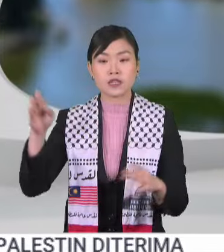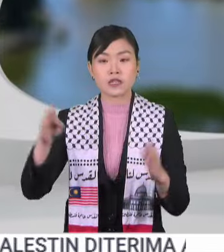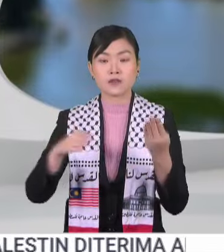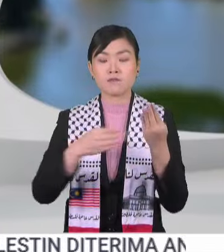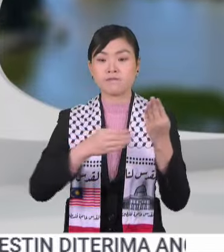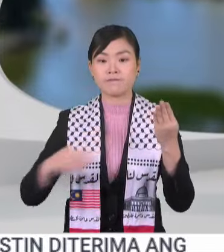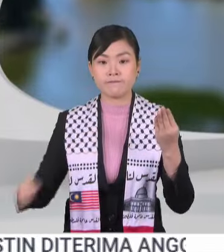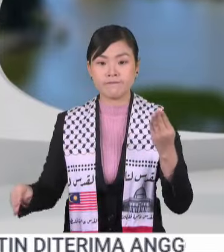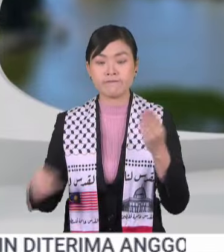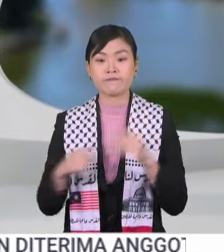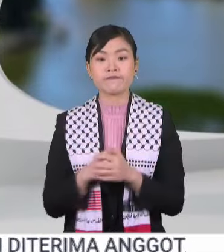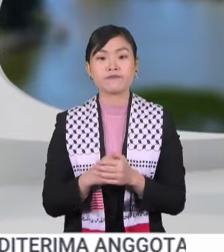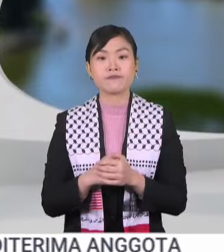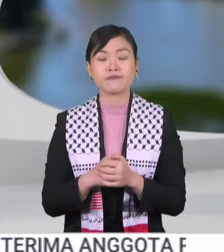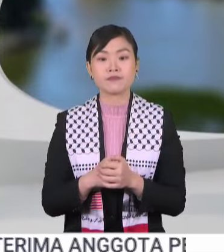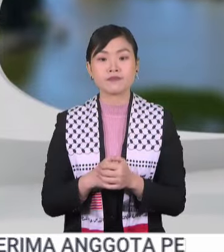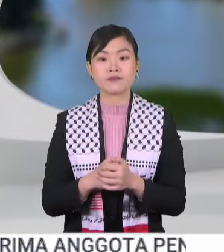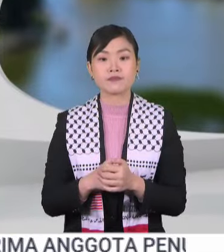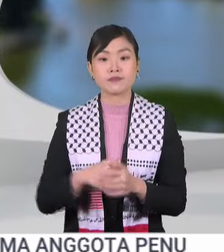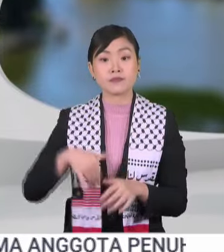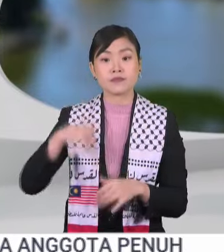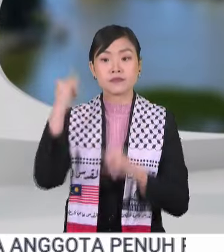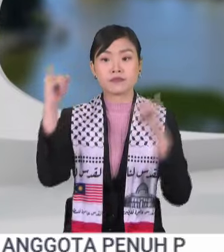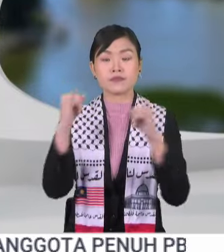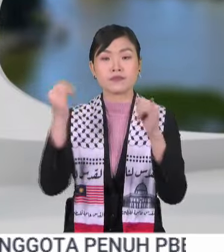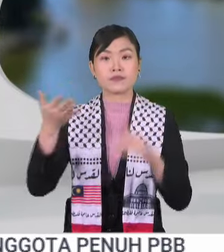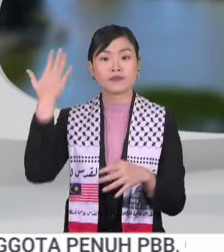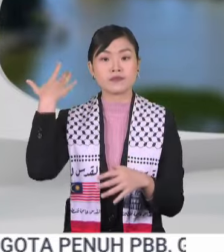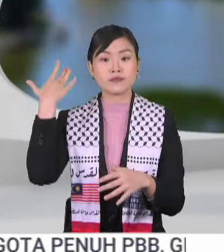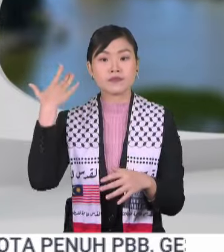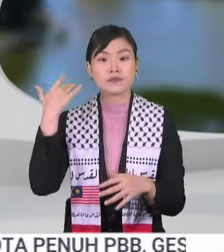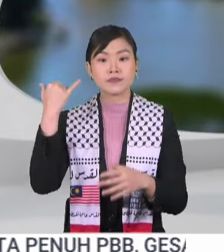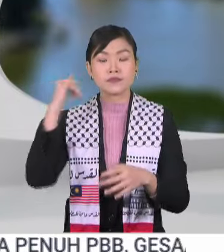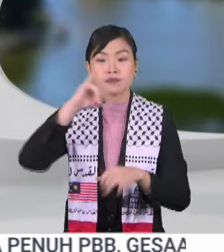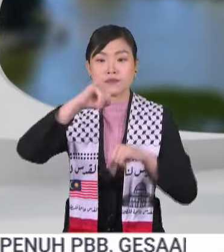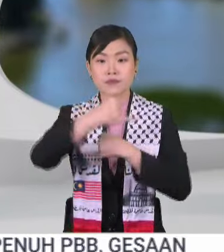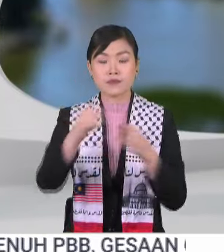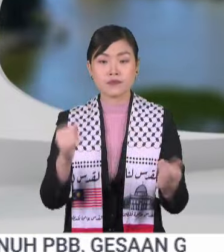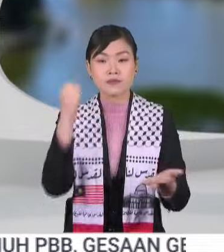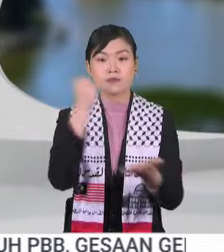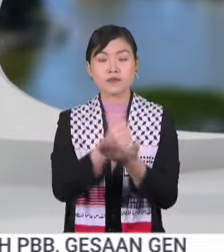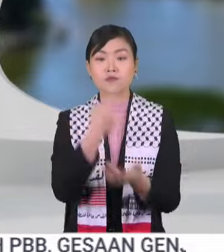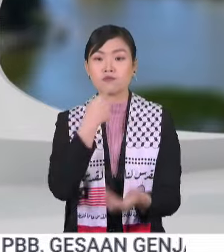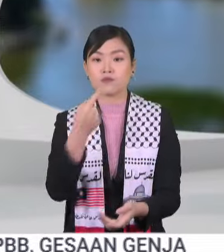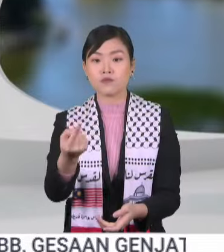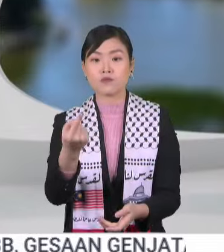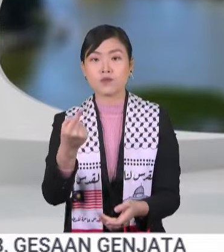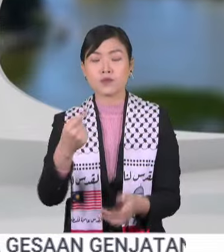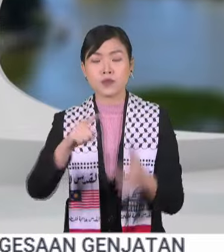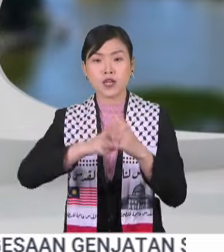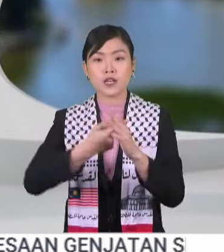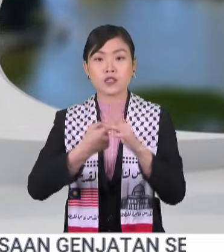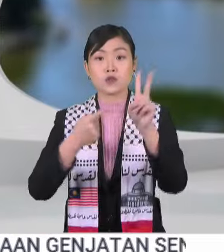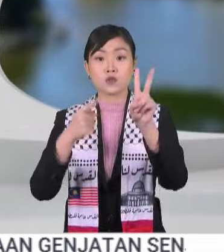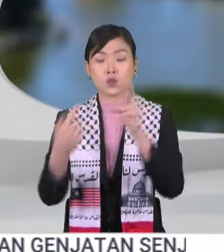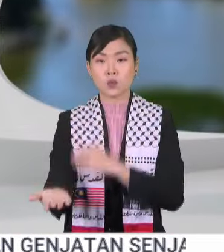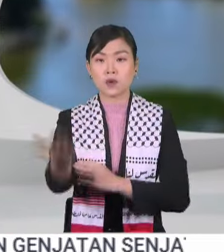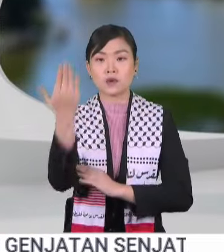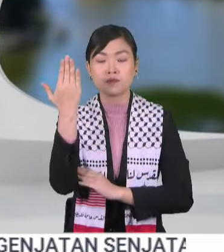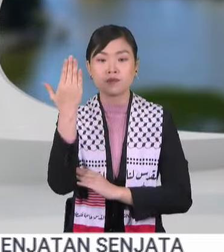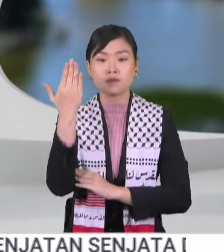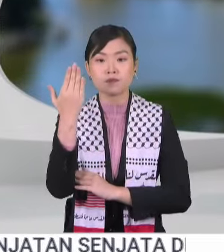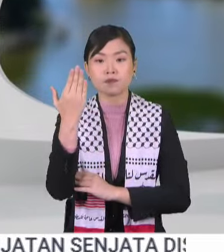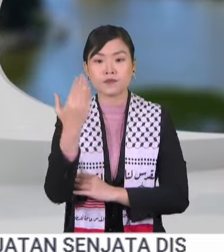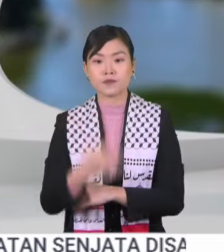dalam serbuan di bakun Bintulu isnin lepas jabatan imigresen berkata operasi tersebut bermula pukul 2 pagi dengan